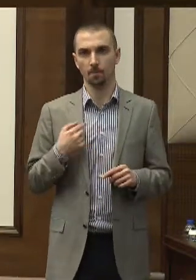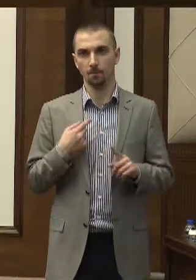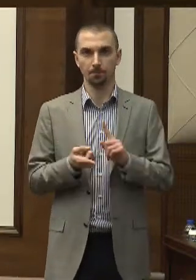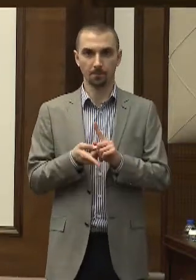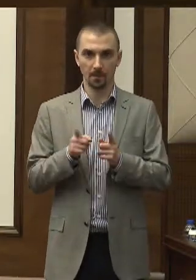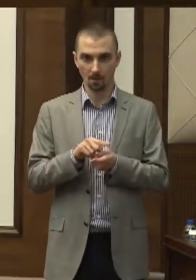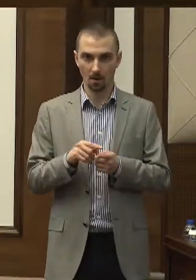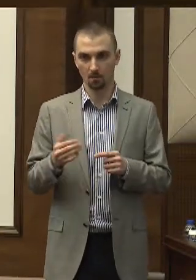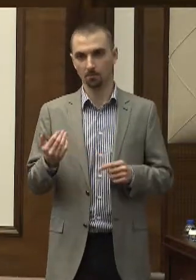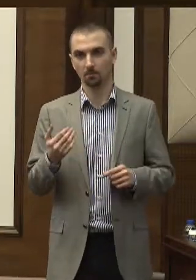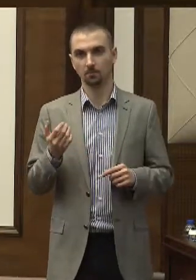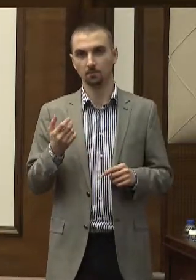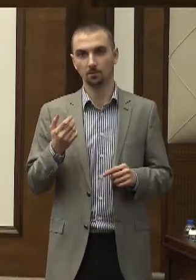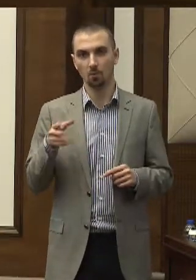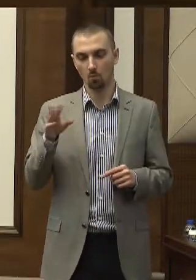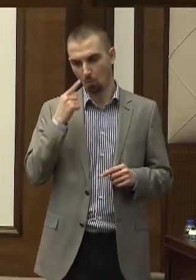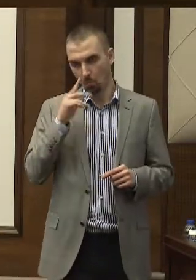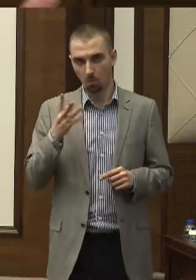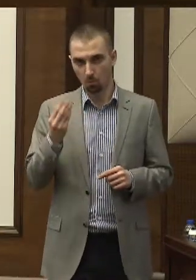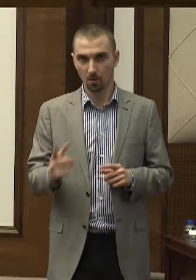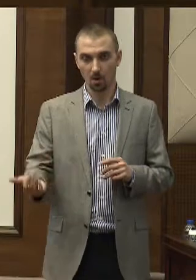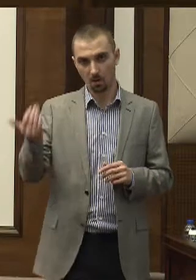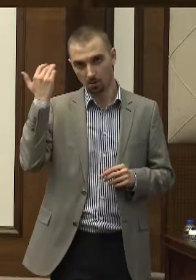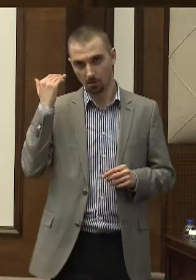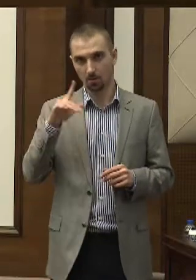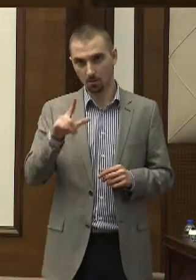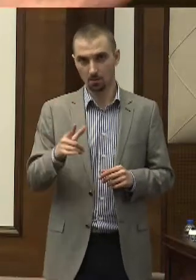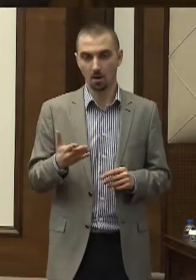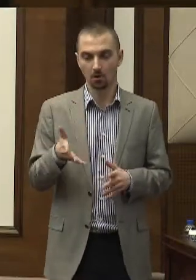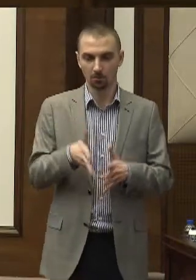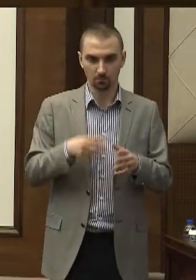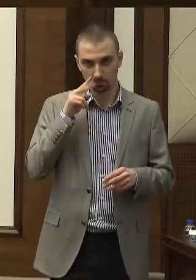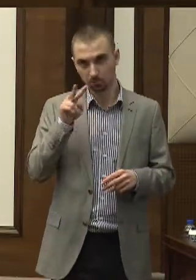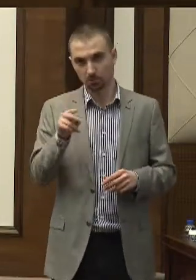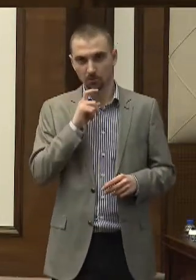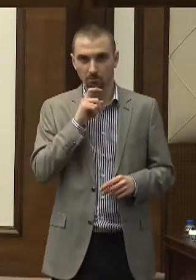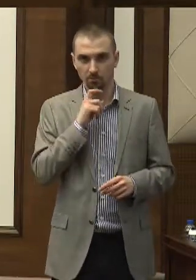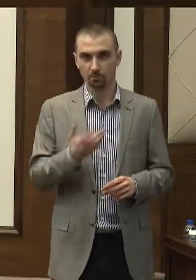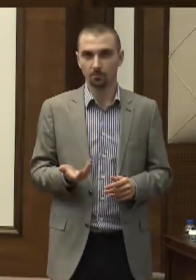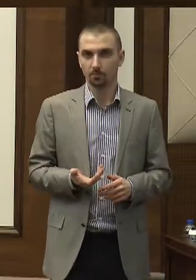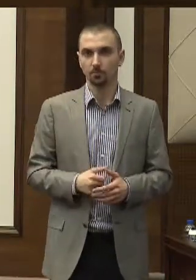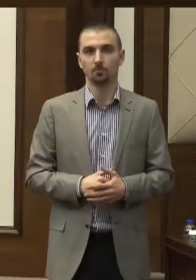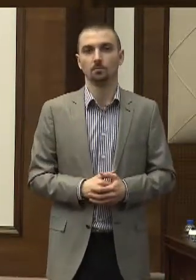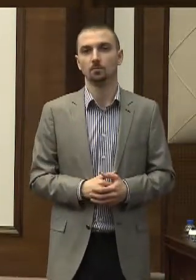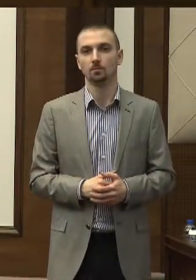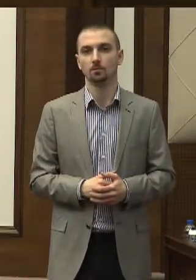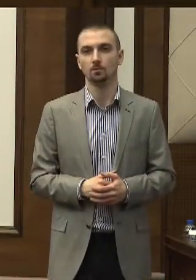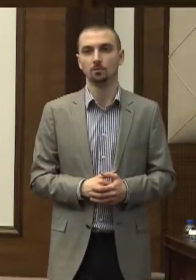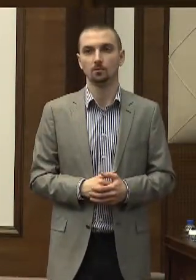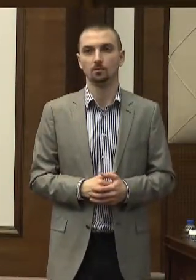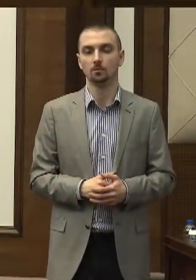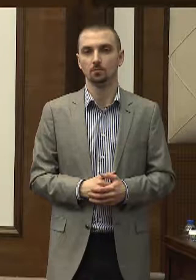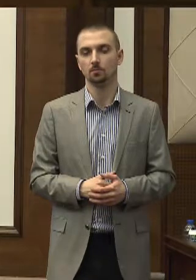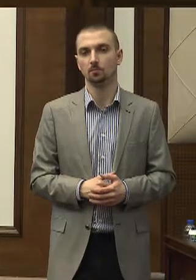tersine saklamamız ve buradan kaldırmamız lazım. Biz fuar merkezi çevresinde geçen 2 ay önce 5 tane yer